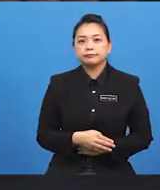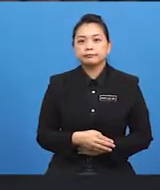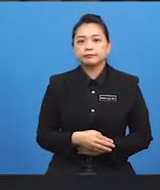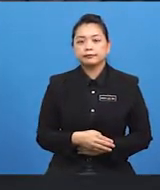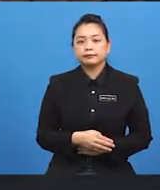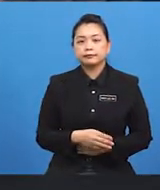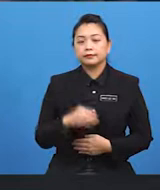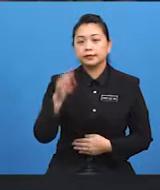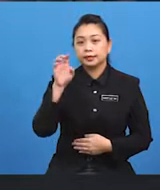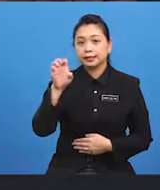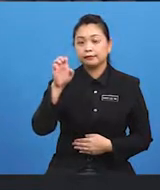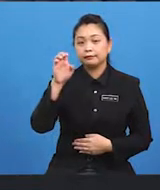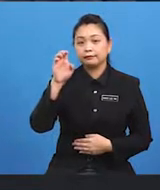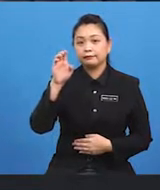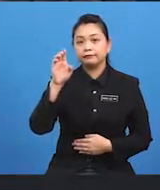E flat,